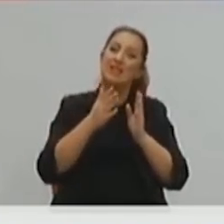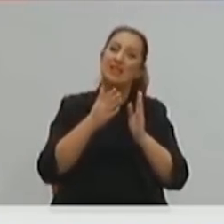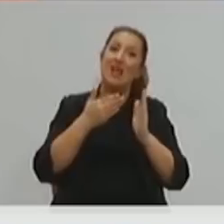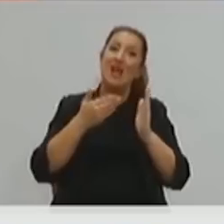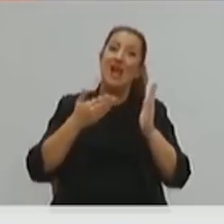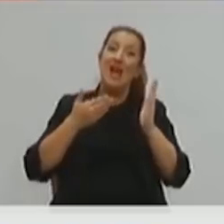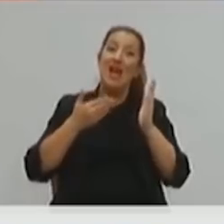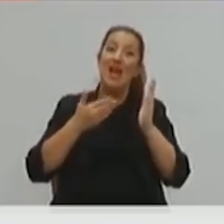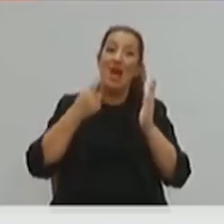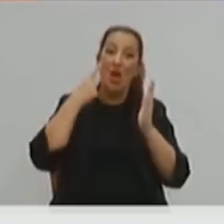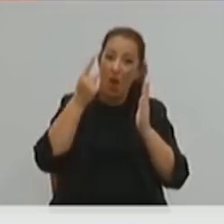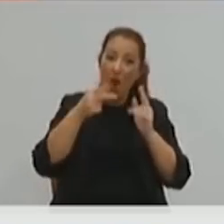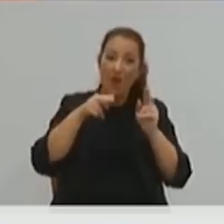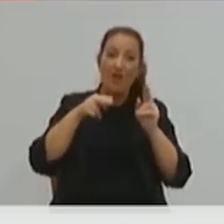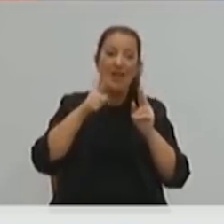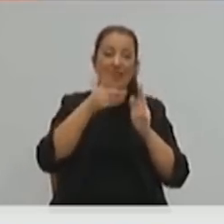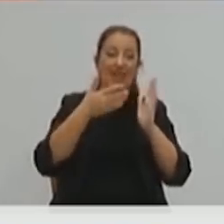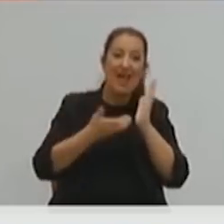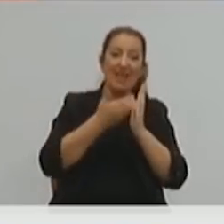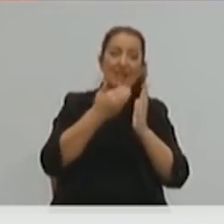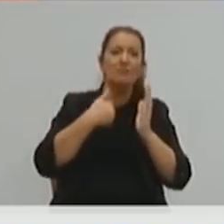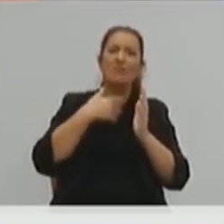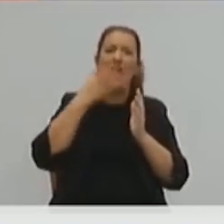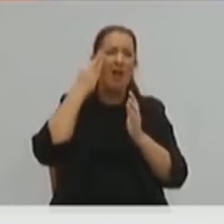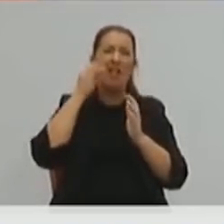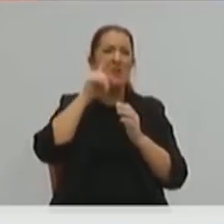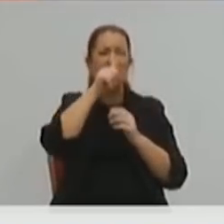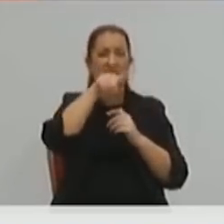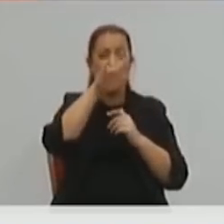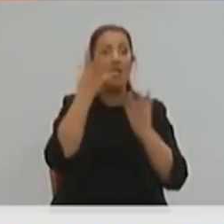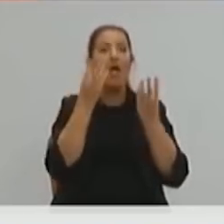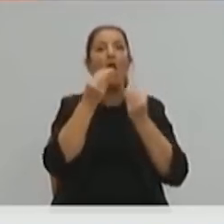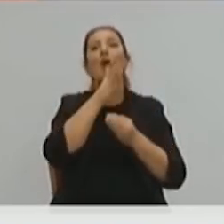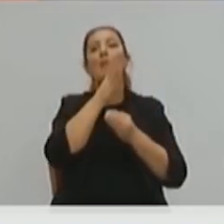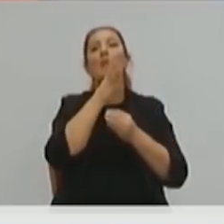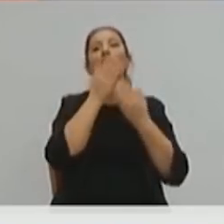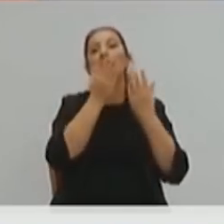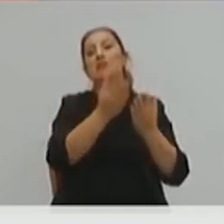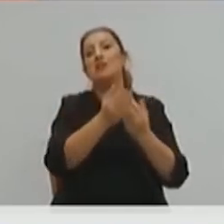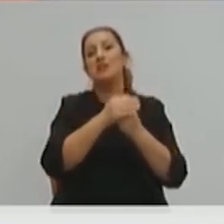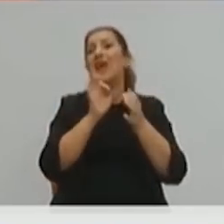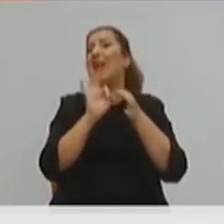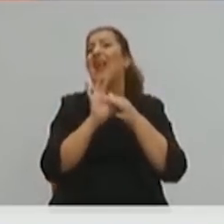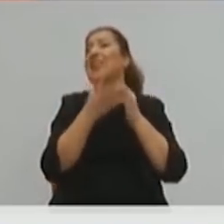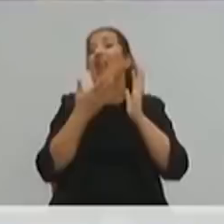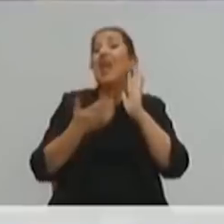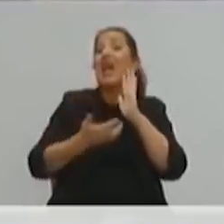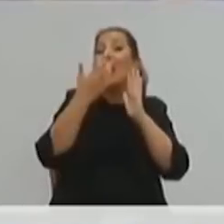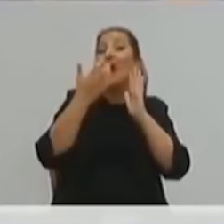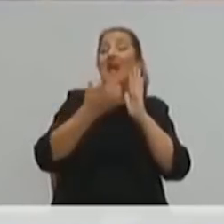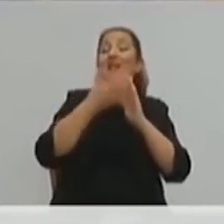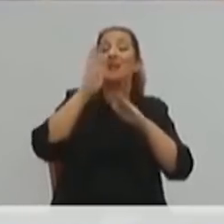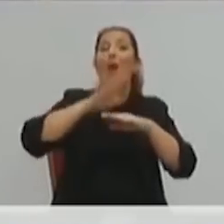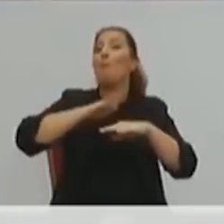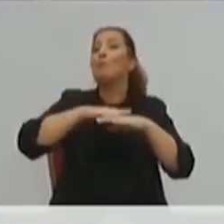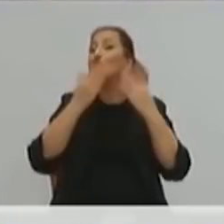Kazıdılar diye bir laf ettiniz. Biz bundan anlamayız. Onu size iyi anlarsınız. Neyi kazımışlar?